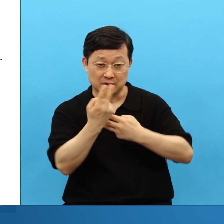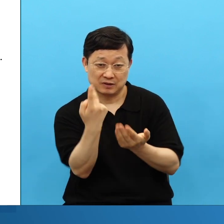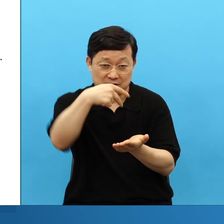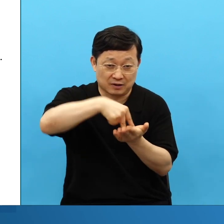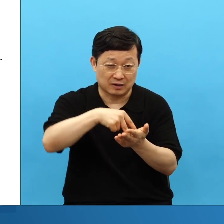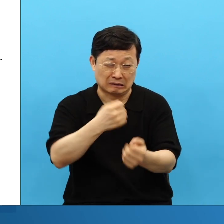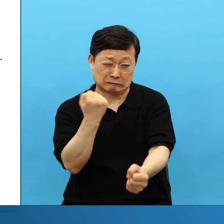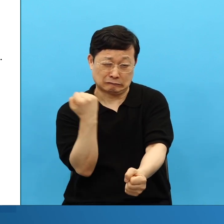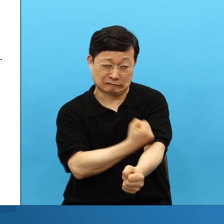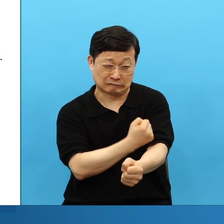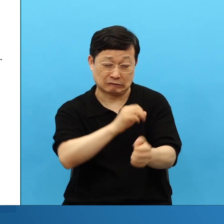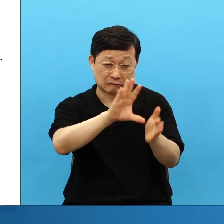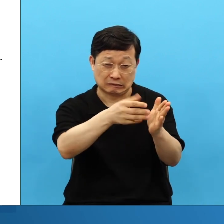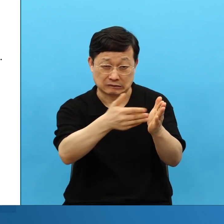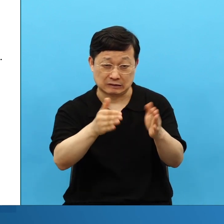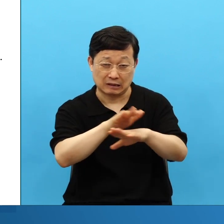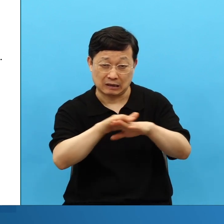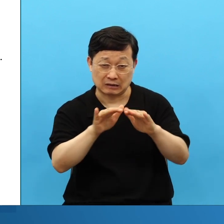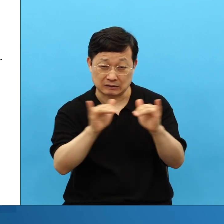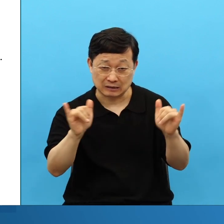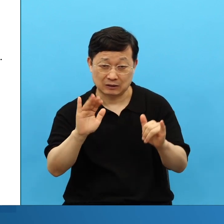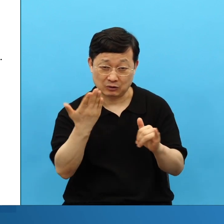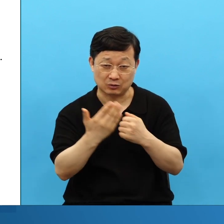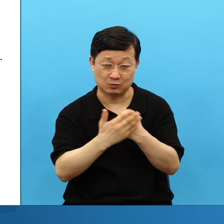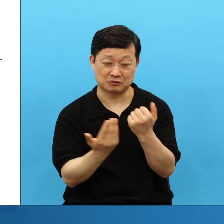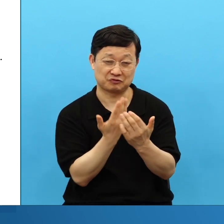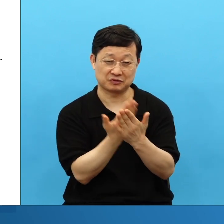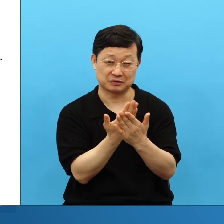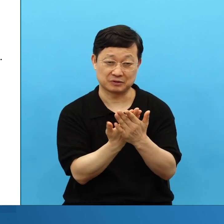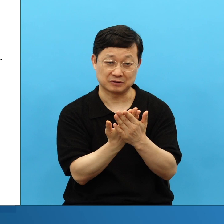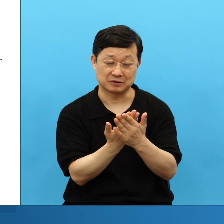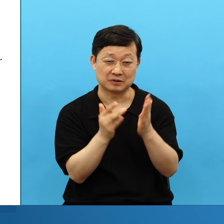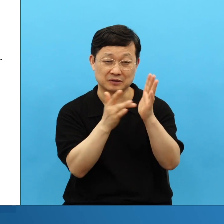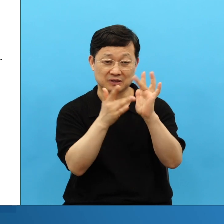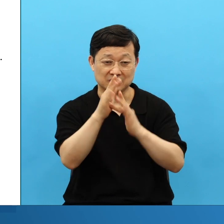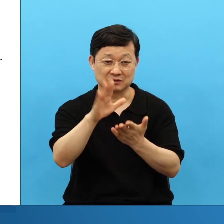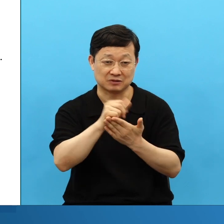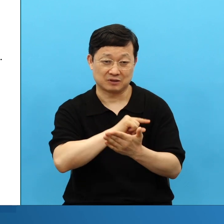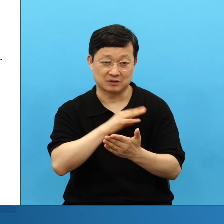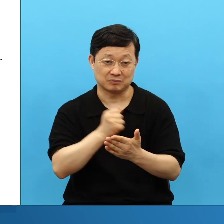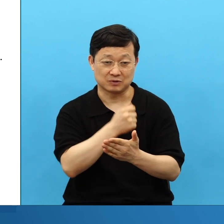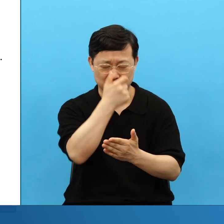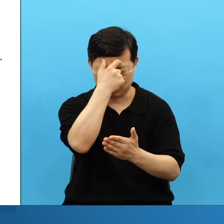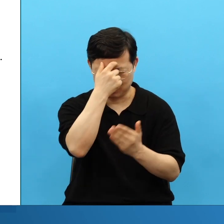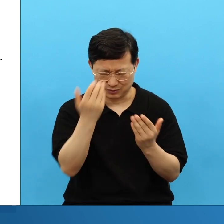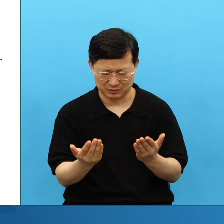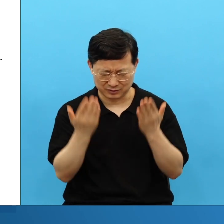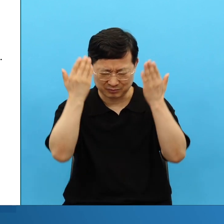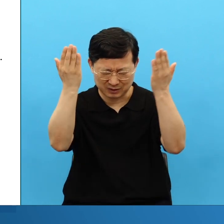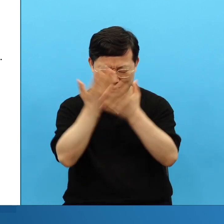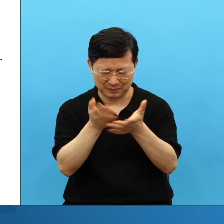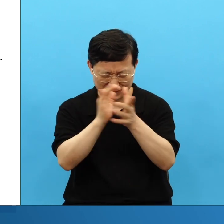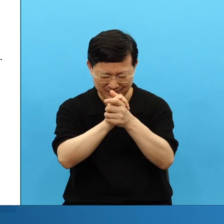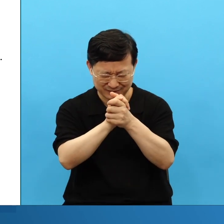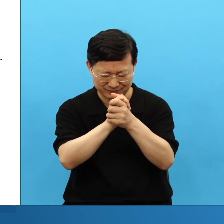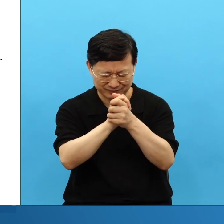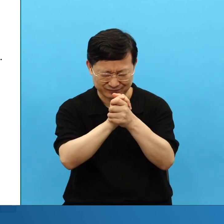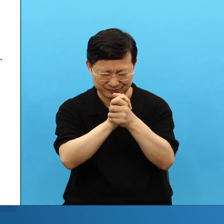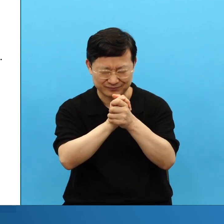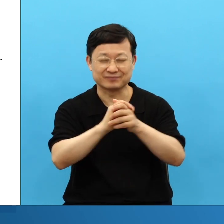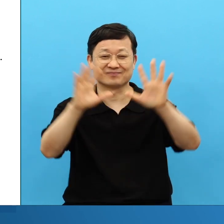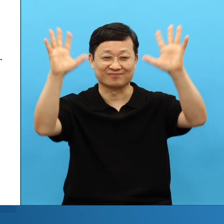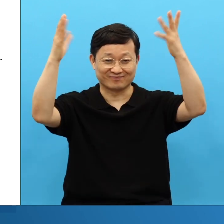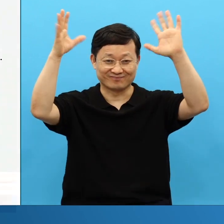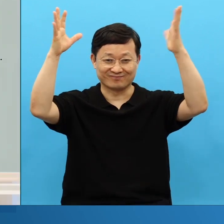일어나서 중독 시대에 해결사 되게 하옵소서. 예수 그리스도 이름으로 기도하옵나이다. 아멘.